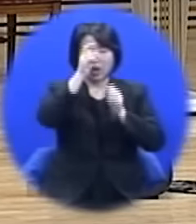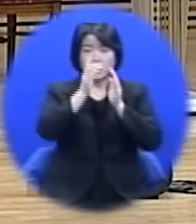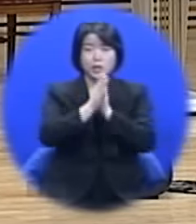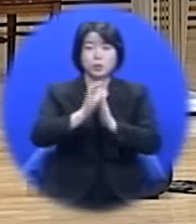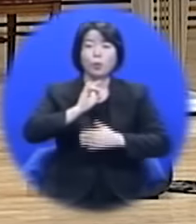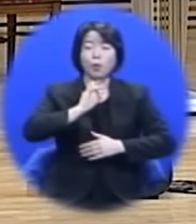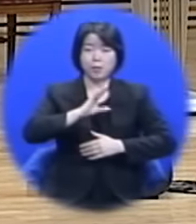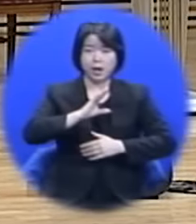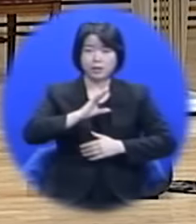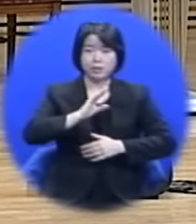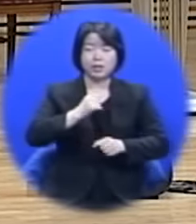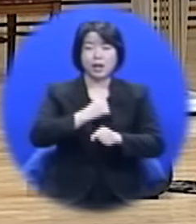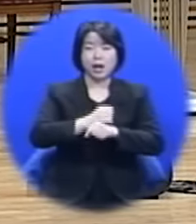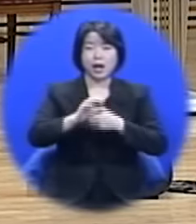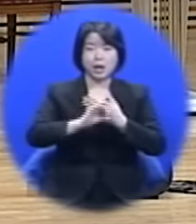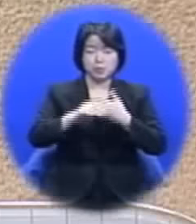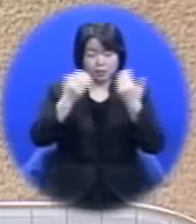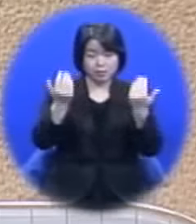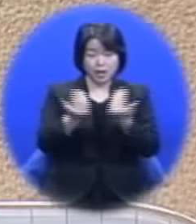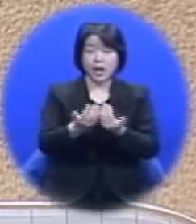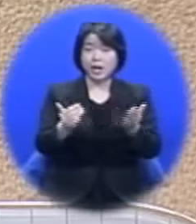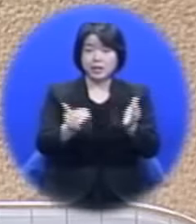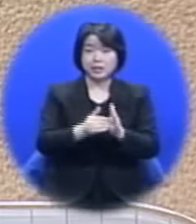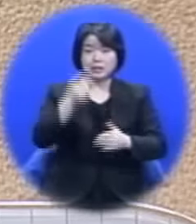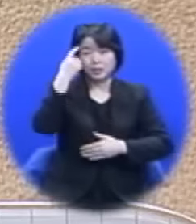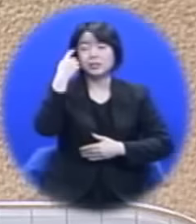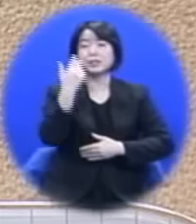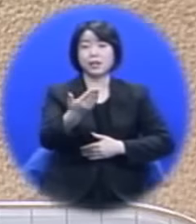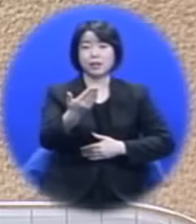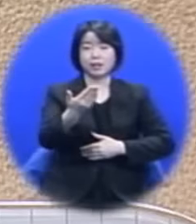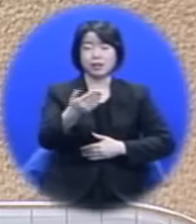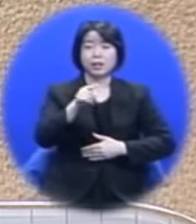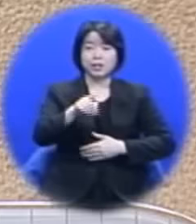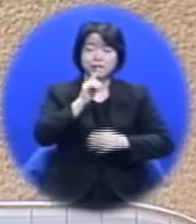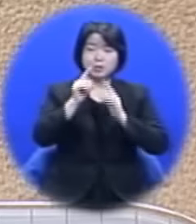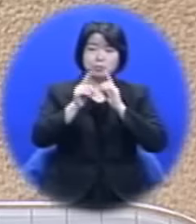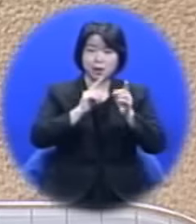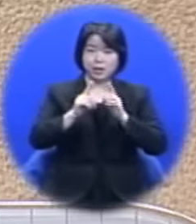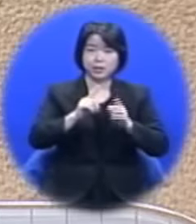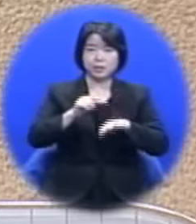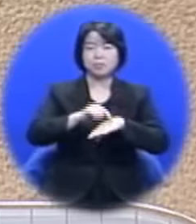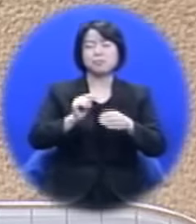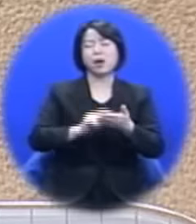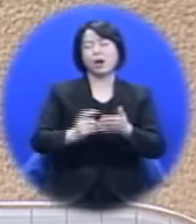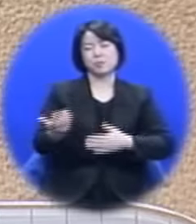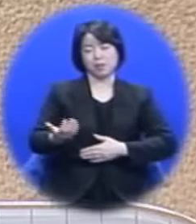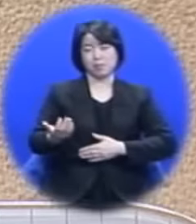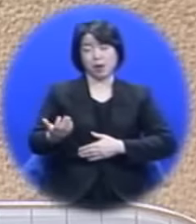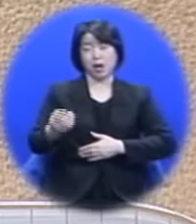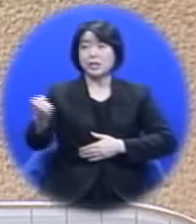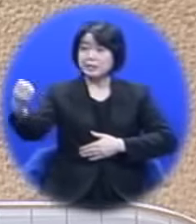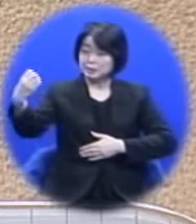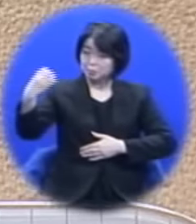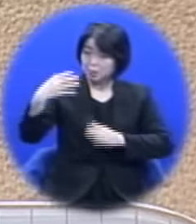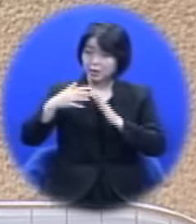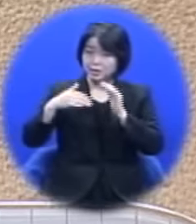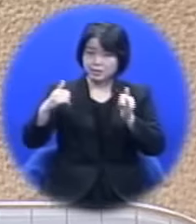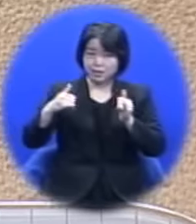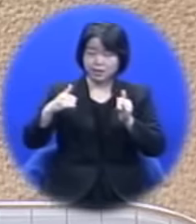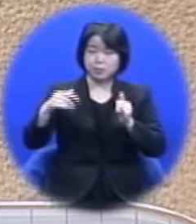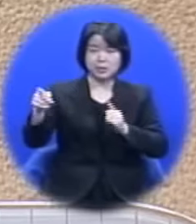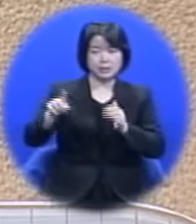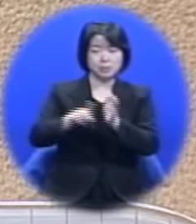이런 말이 마음이 참 아팠습니다 저는 그런 말을 하는 분이 믿음이 없다고 그렇게 단정하고